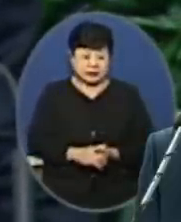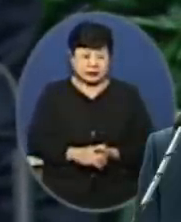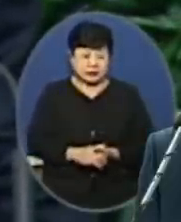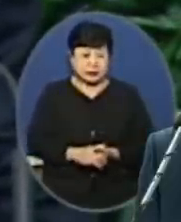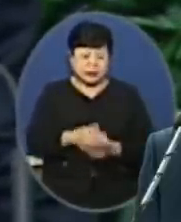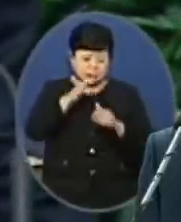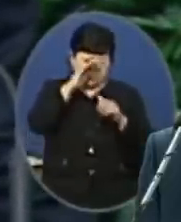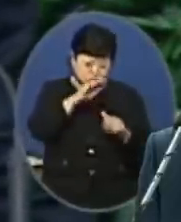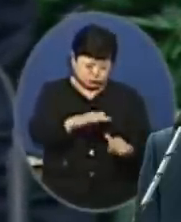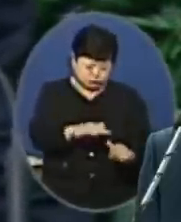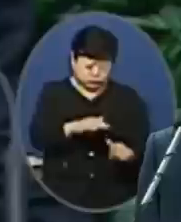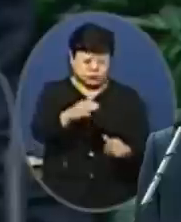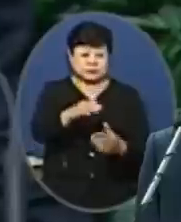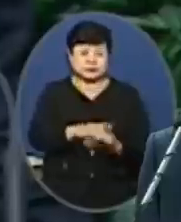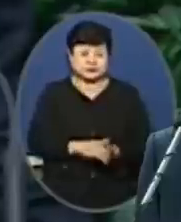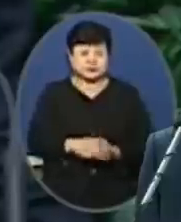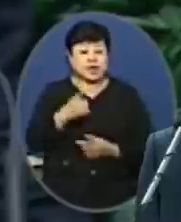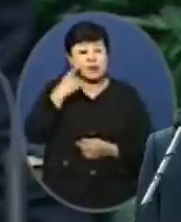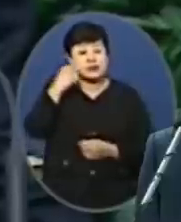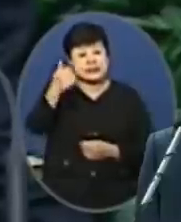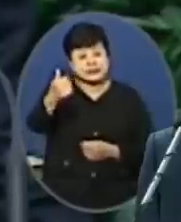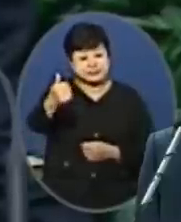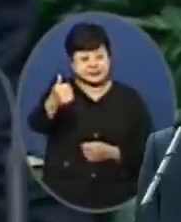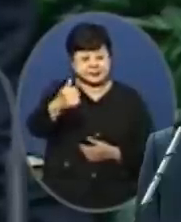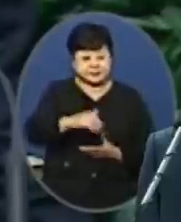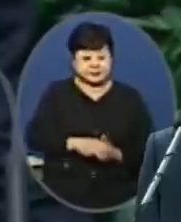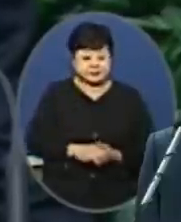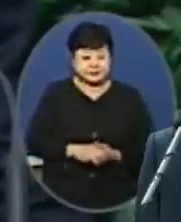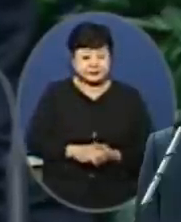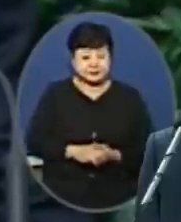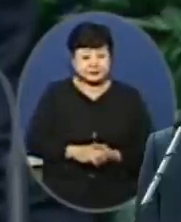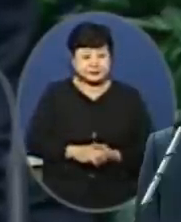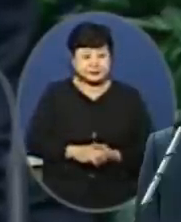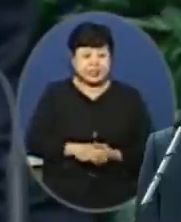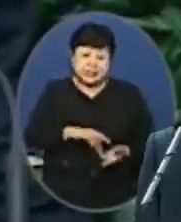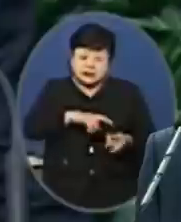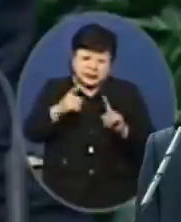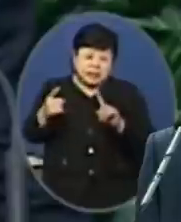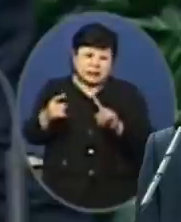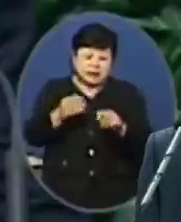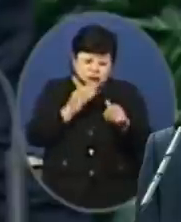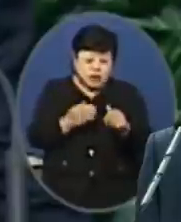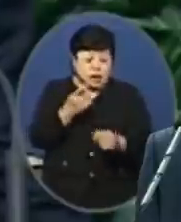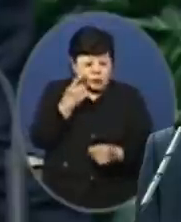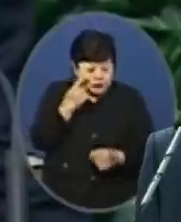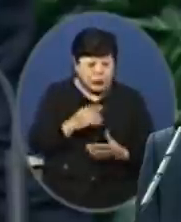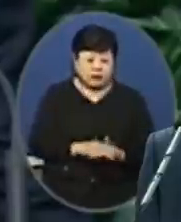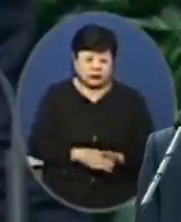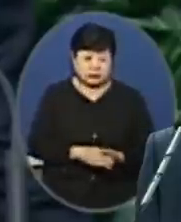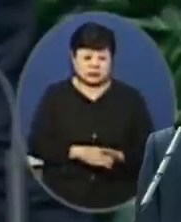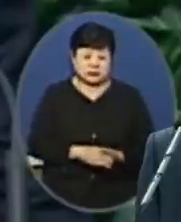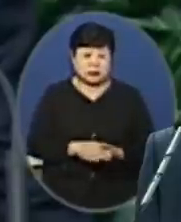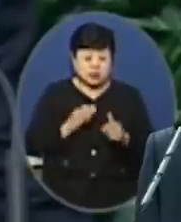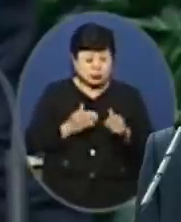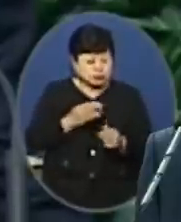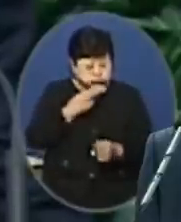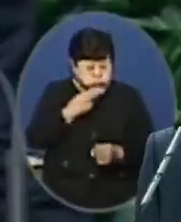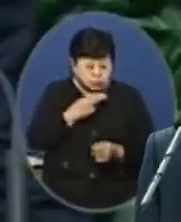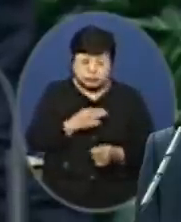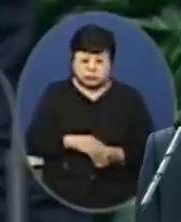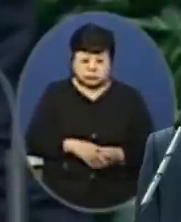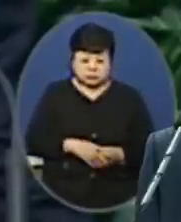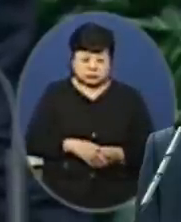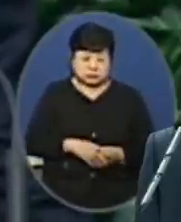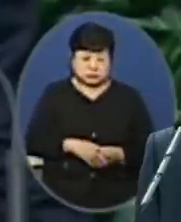가서 안수기도를 해주면서 목사님 살겠다고 좀 구하십시오. 안 구해요.